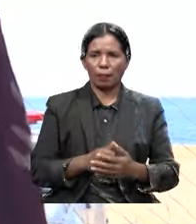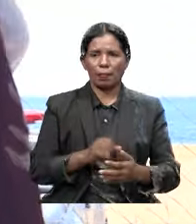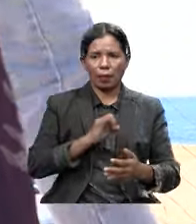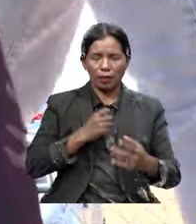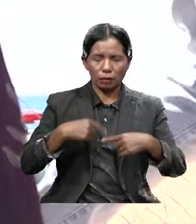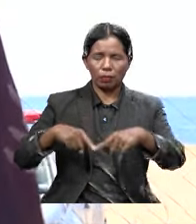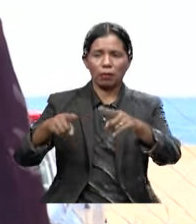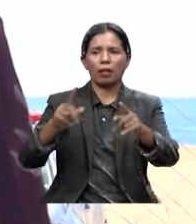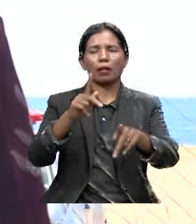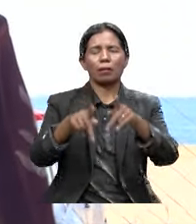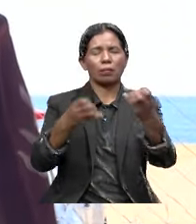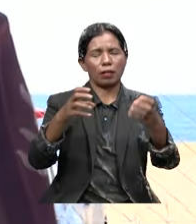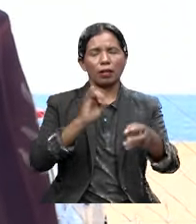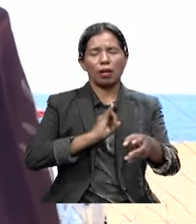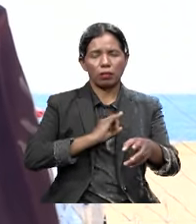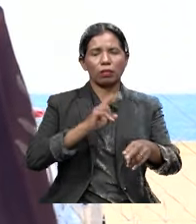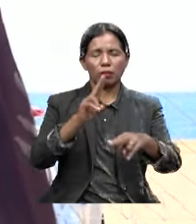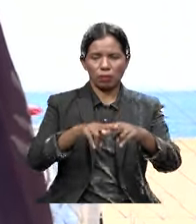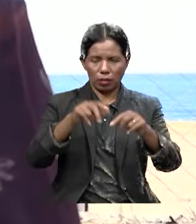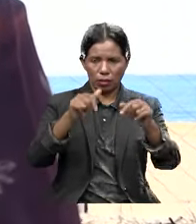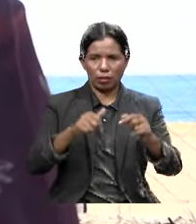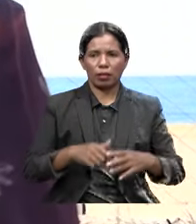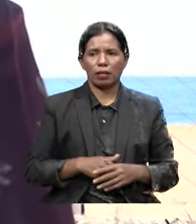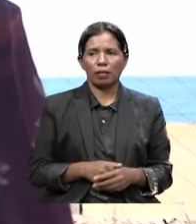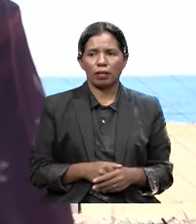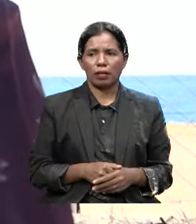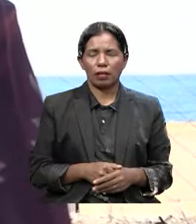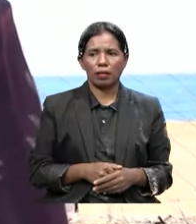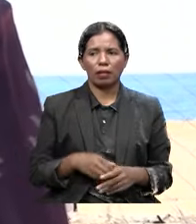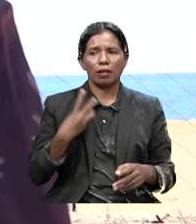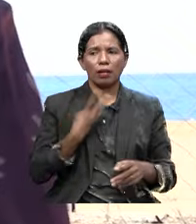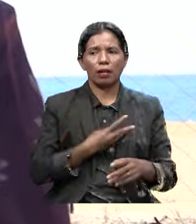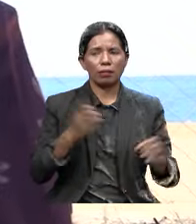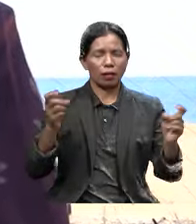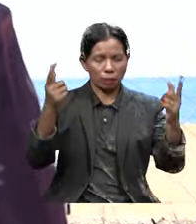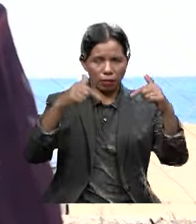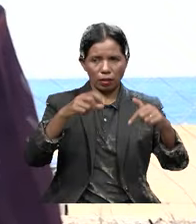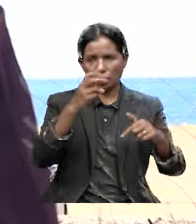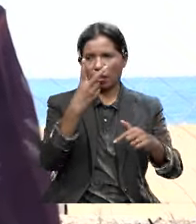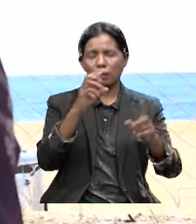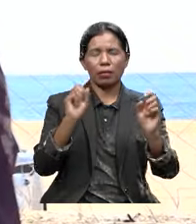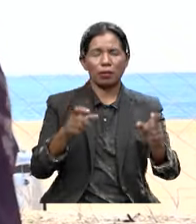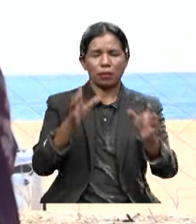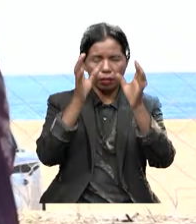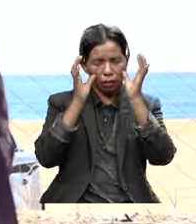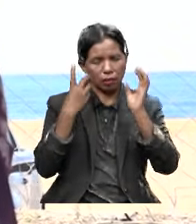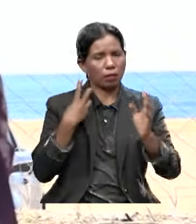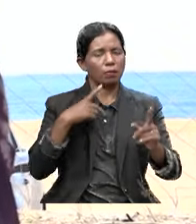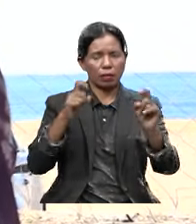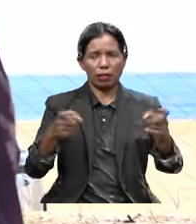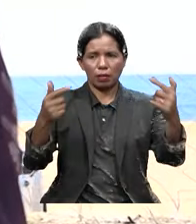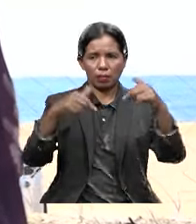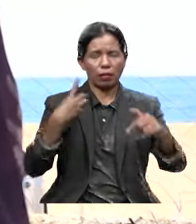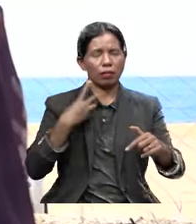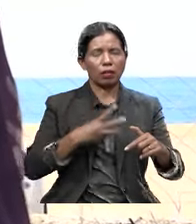ma barak ne, mam saya ture ne, ursida, tambah amela mai ne, tambah trist ne, mam ten mai tia, amela beli tambah ini ne,